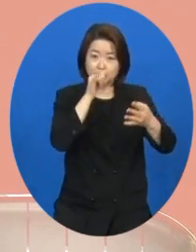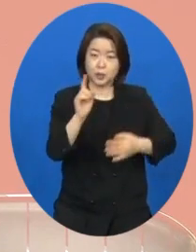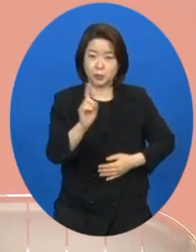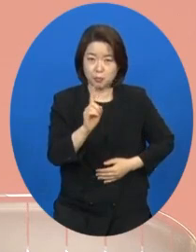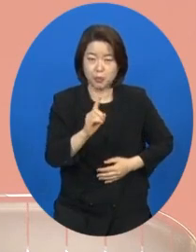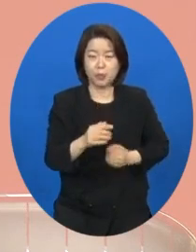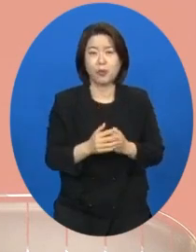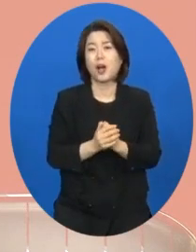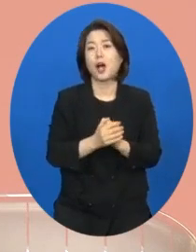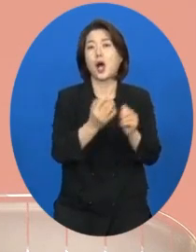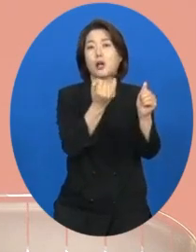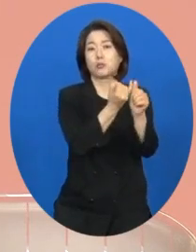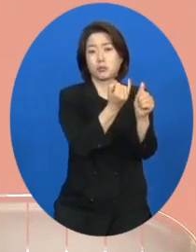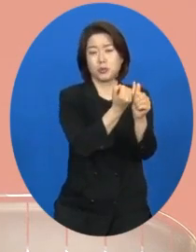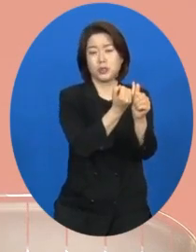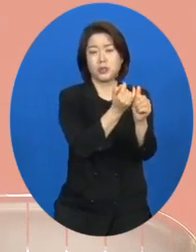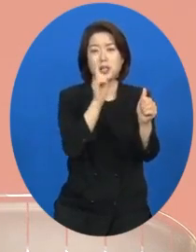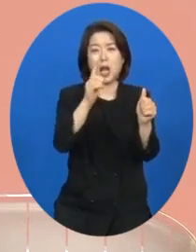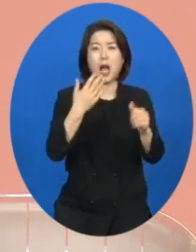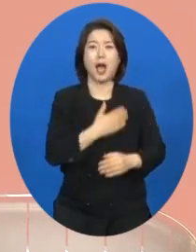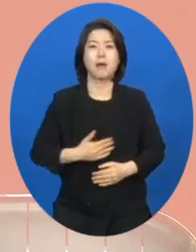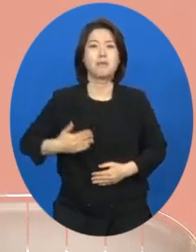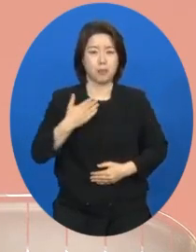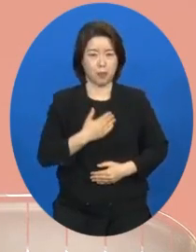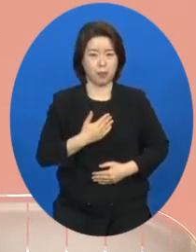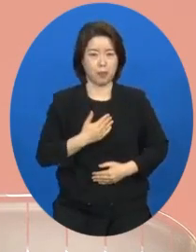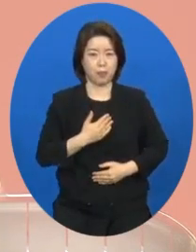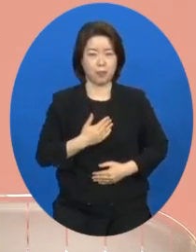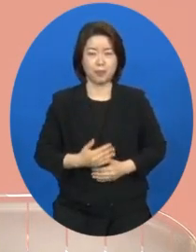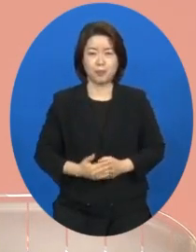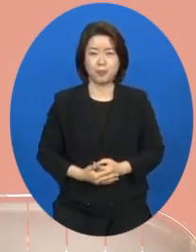뭐냐면 부부는 한 몸이라는 거예요.